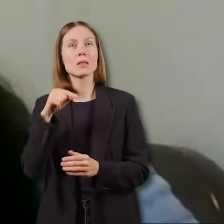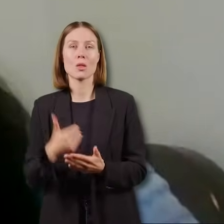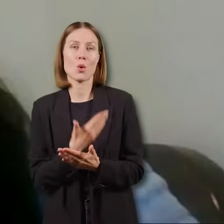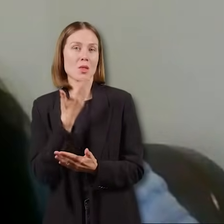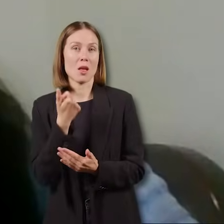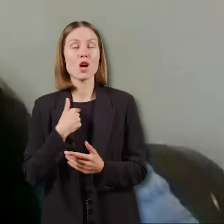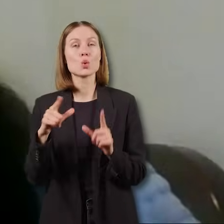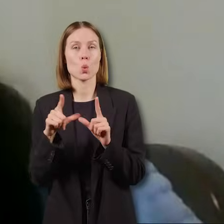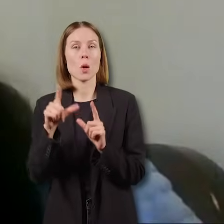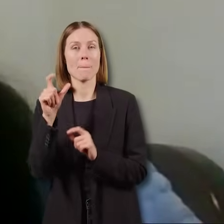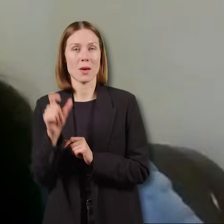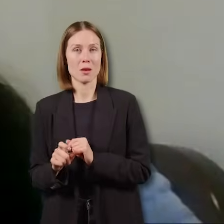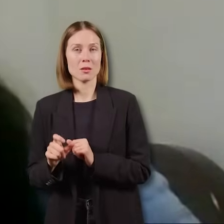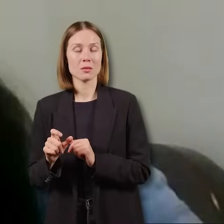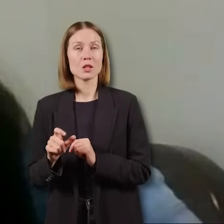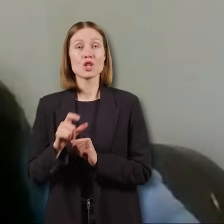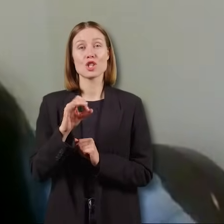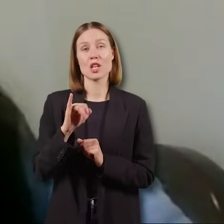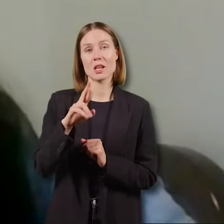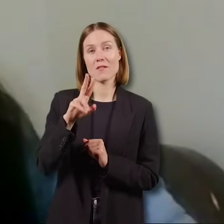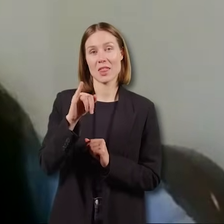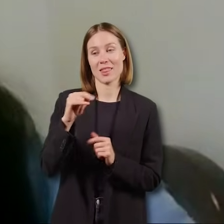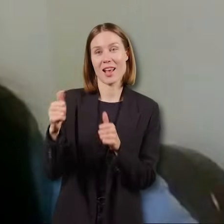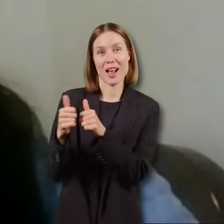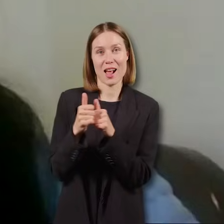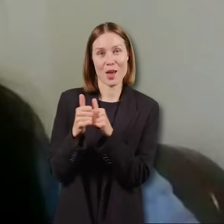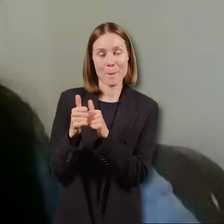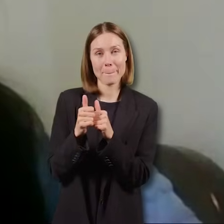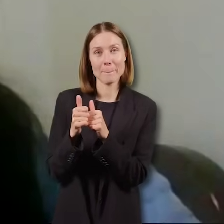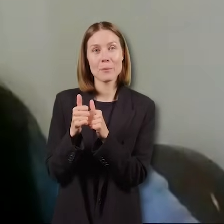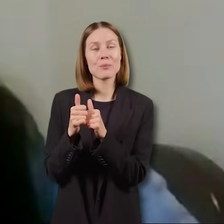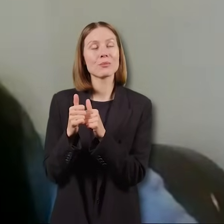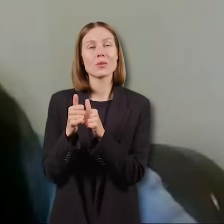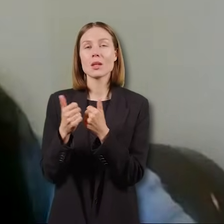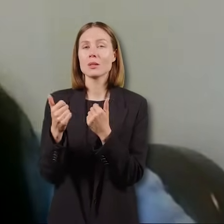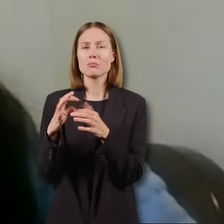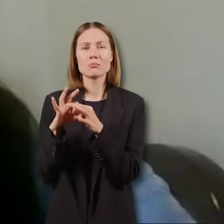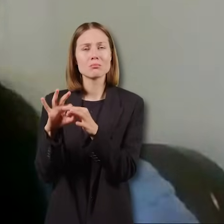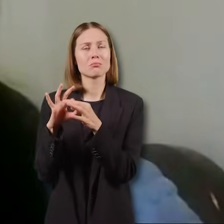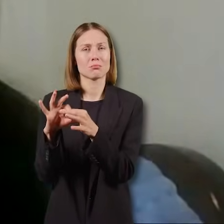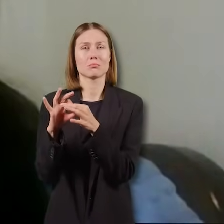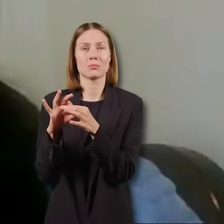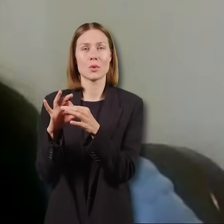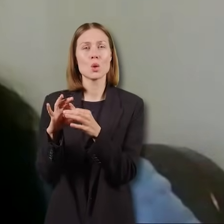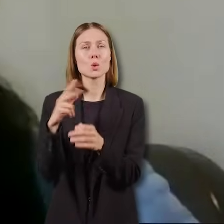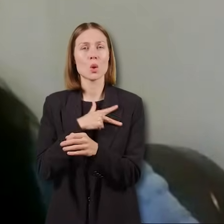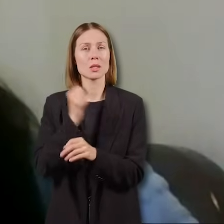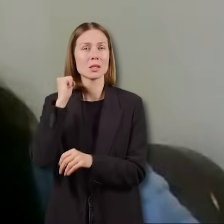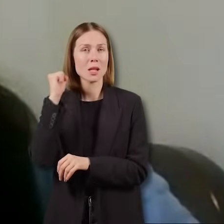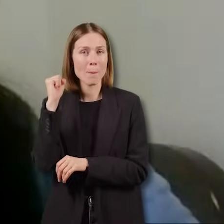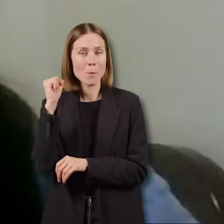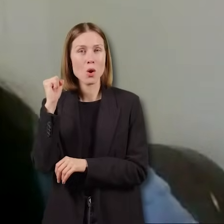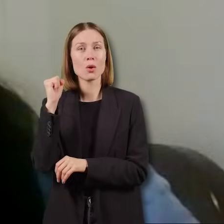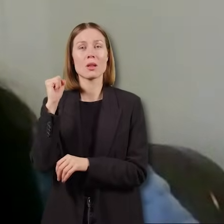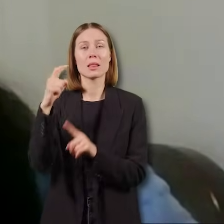esu ukmergiškė, aš esu Širvintų kaimynė, tikrai labai artimai bendradarbiauju su